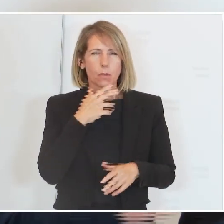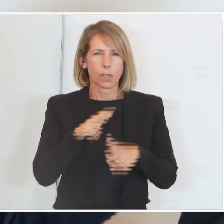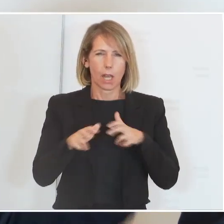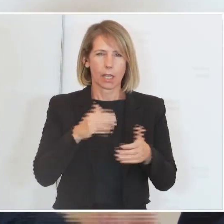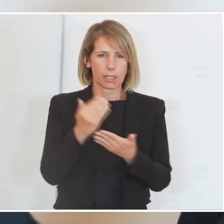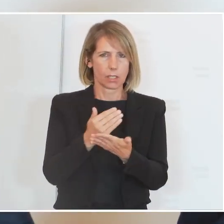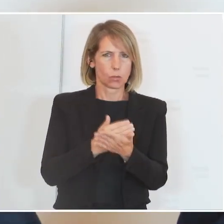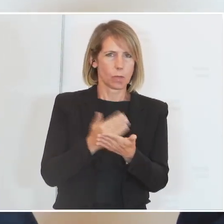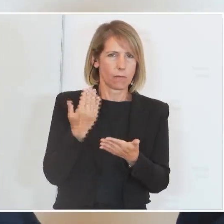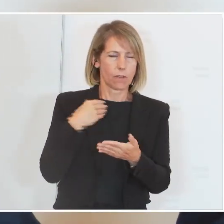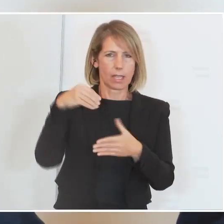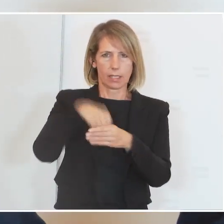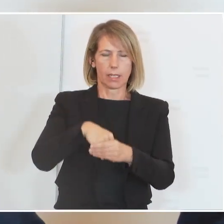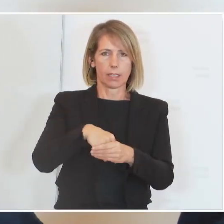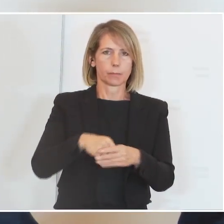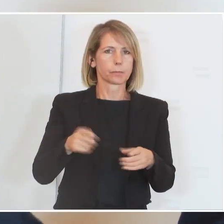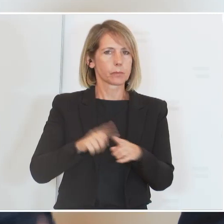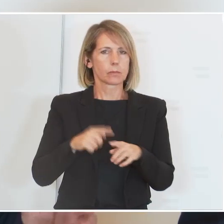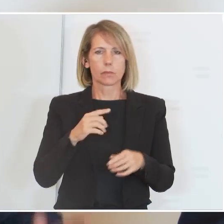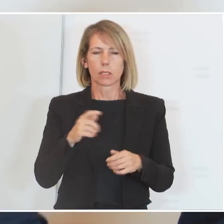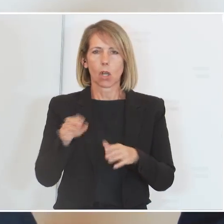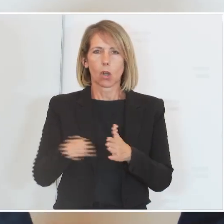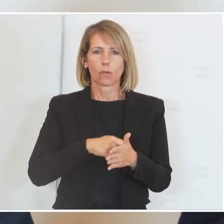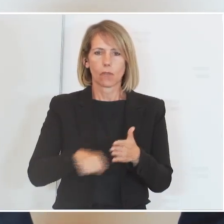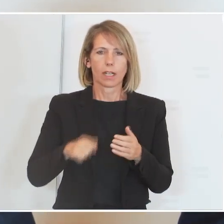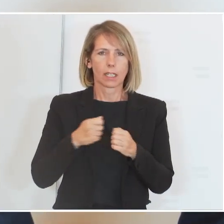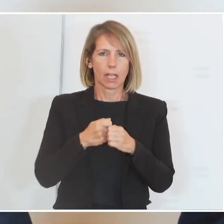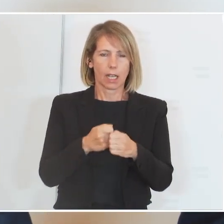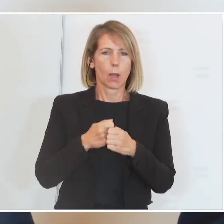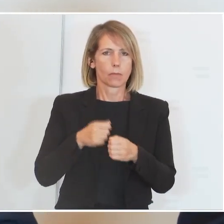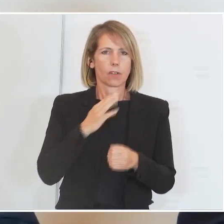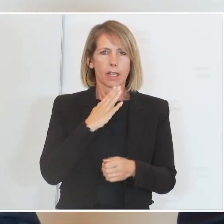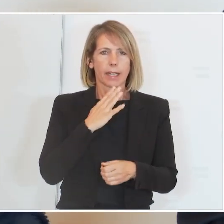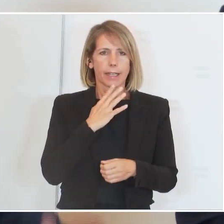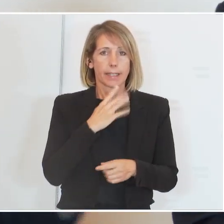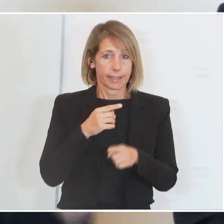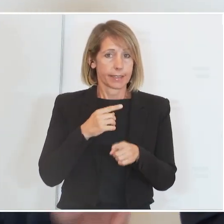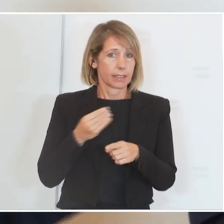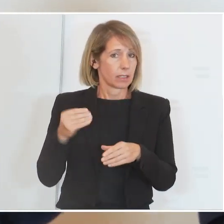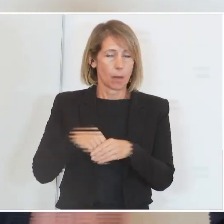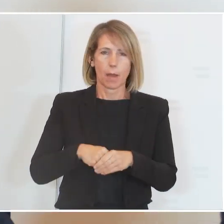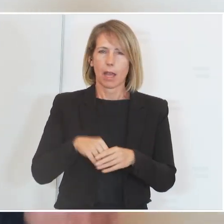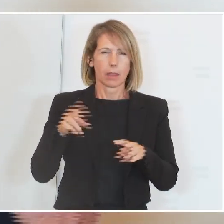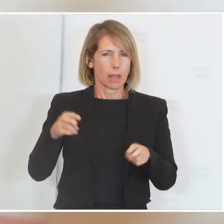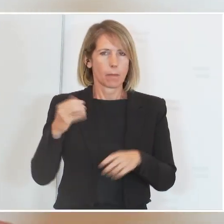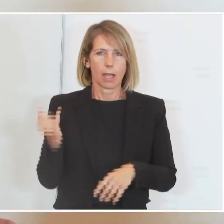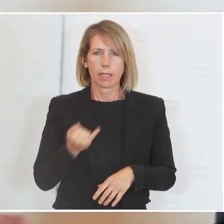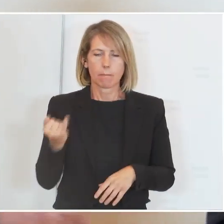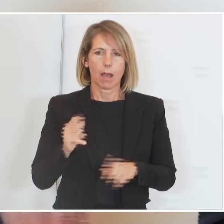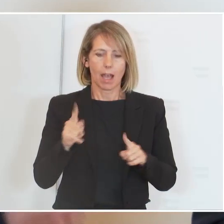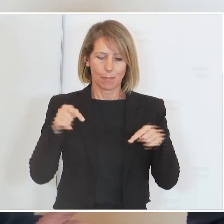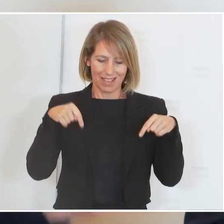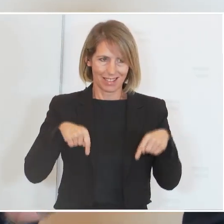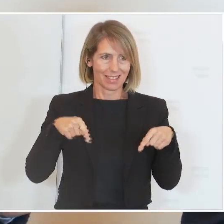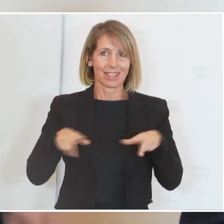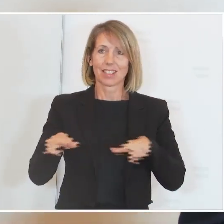allen Wahlkampfbeiträgen und Reden, ich durfte ja selber auch schon beim dabei sein, nur diese Regierung macht's,